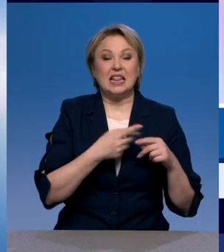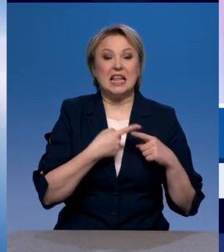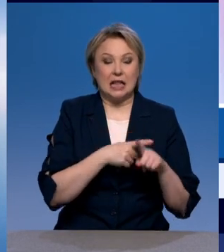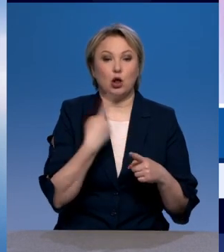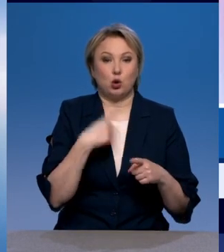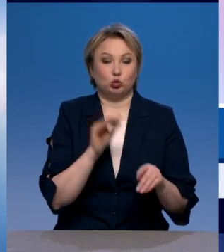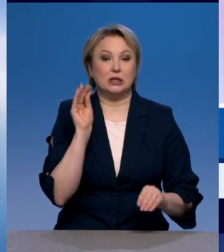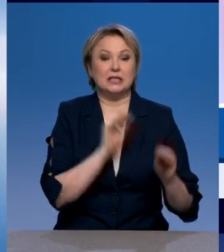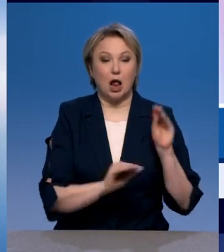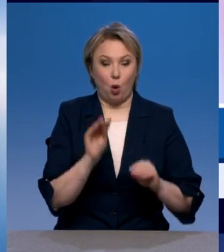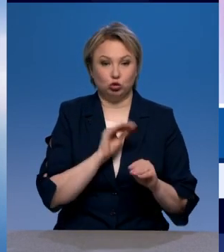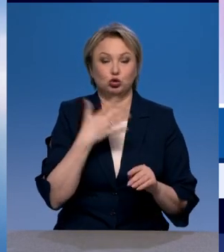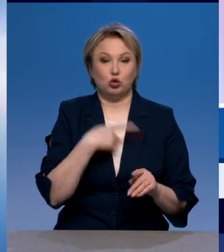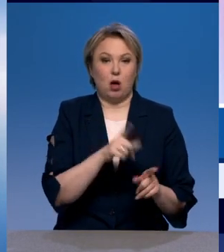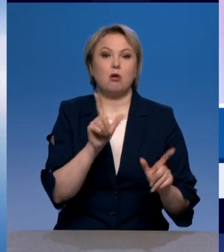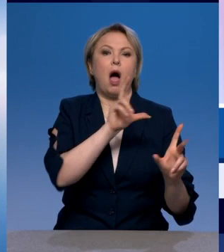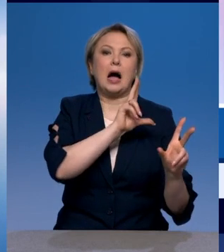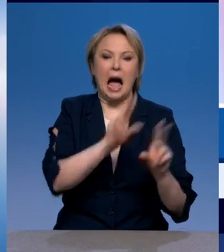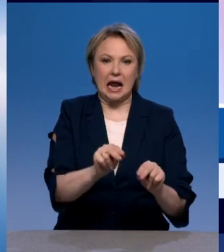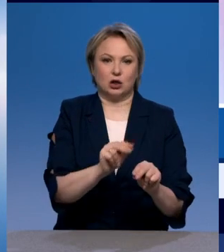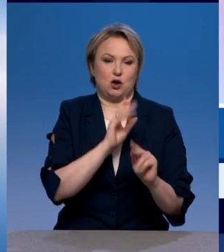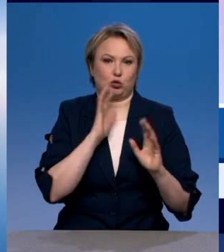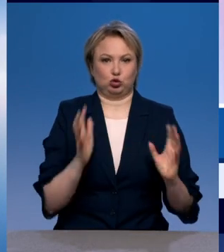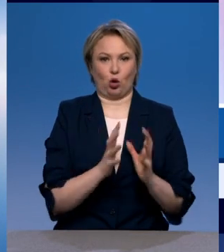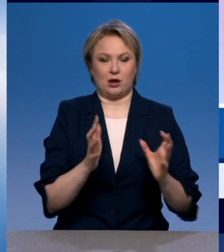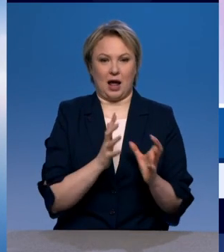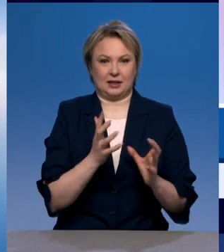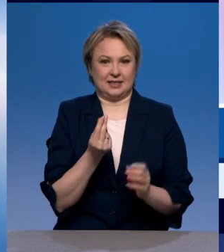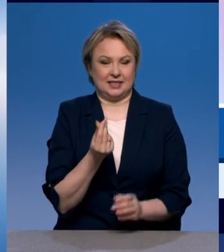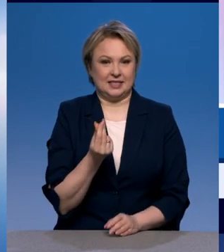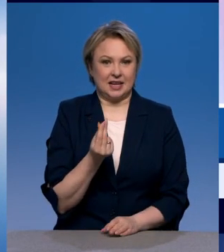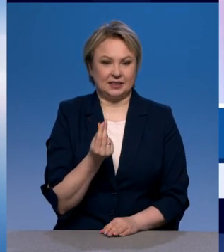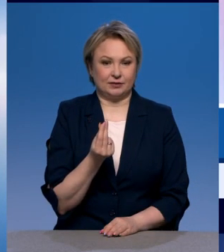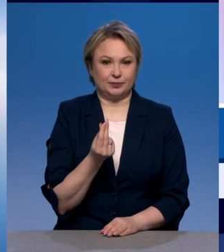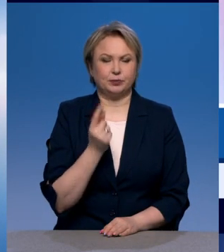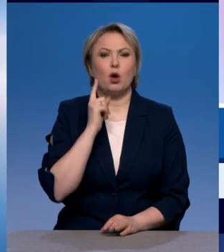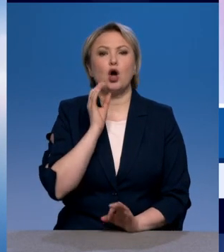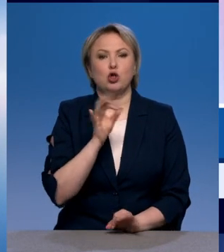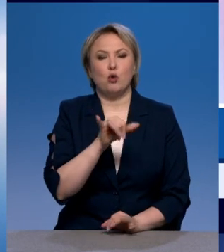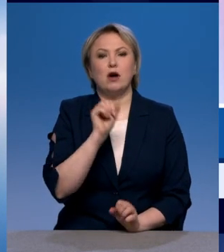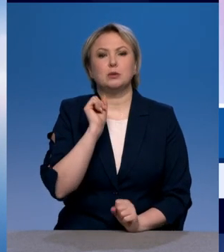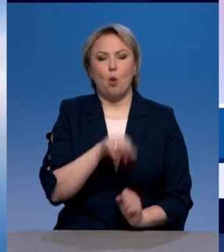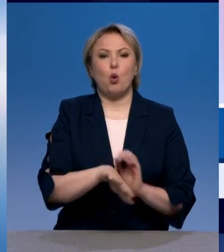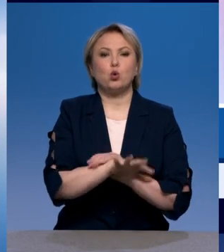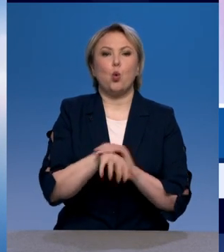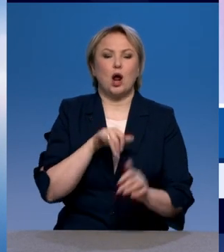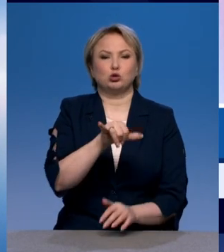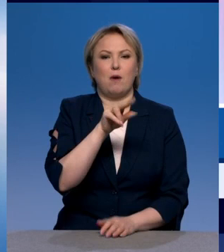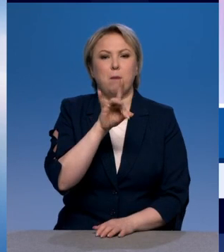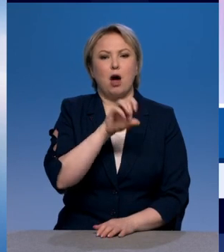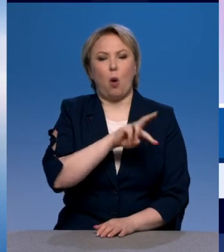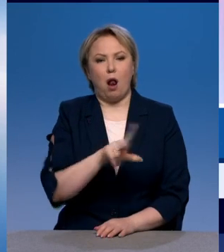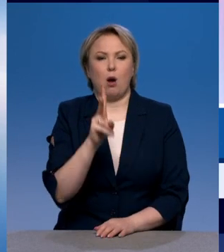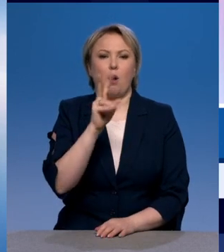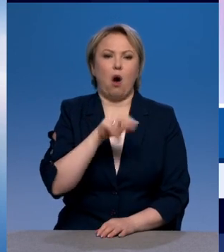они гарантируют сохранность средств. Да, то есть здесь, конечно же, могут украсть у вас пароли, коды, либо еще